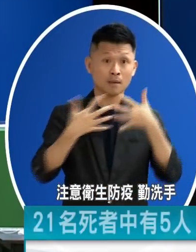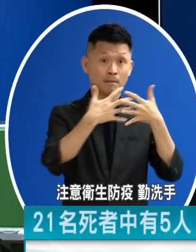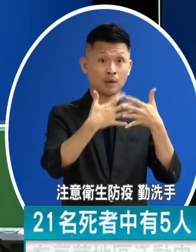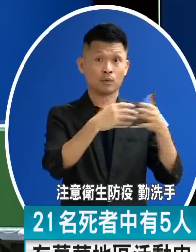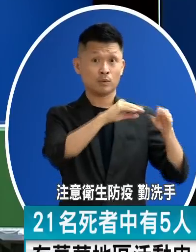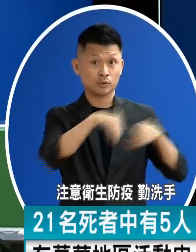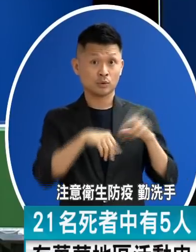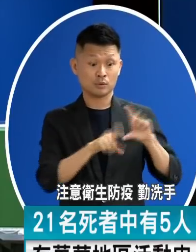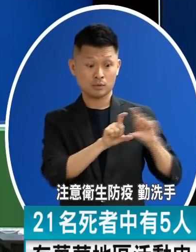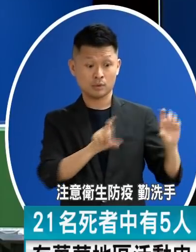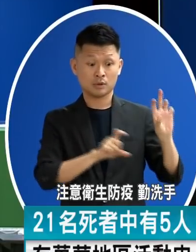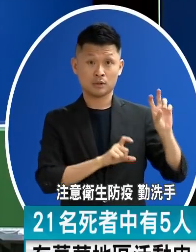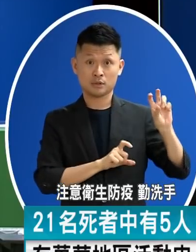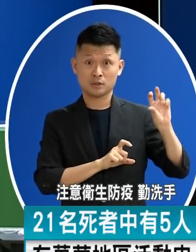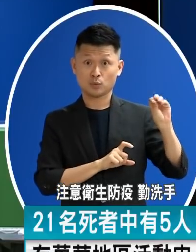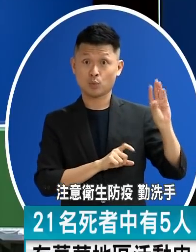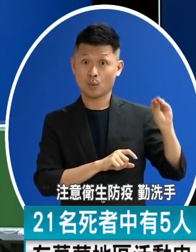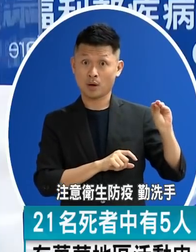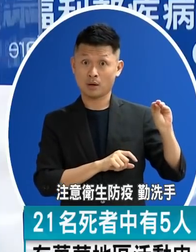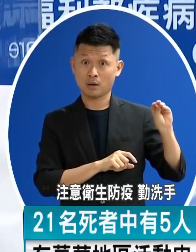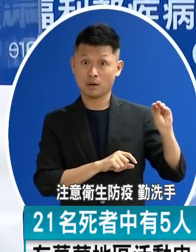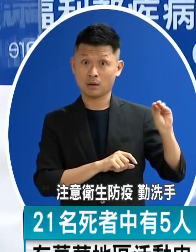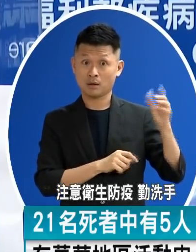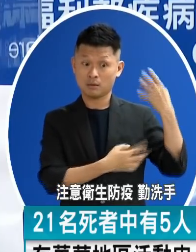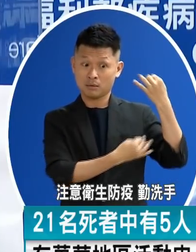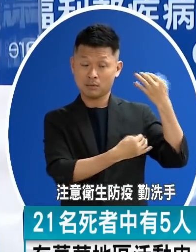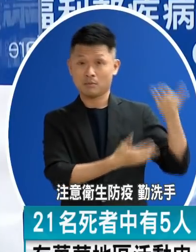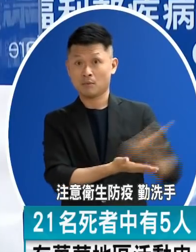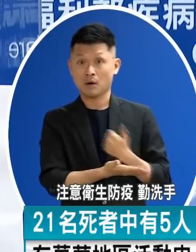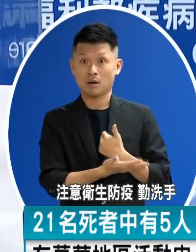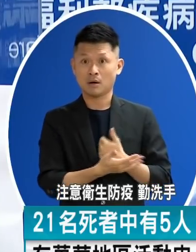75万剂什么时候会到？谢谢。 什么21万剂？